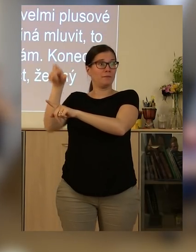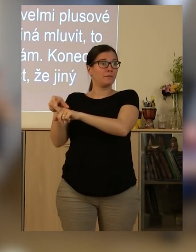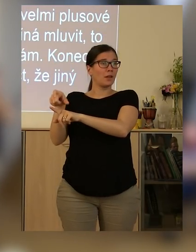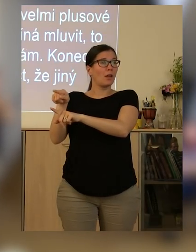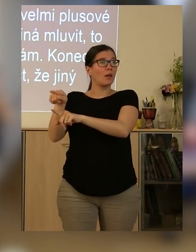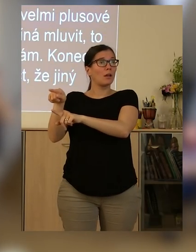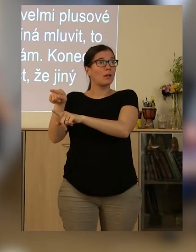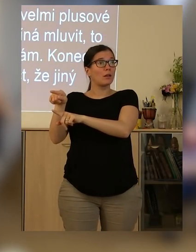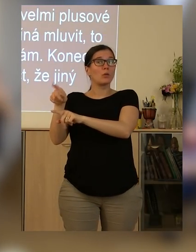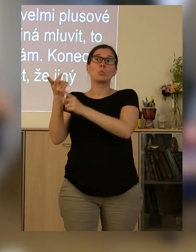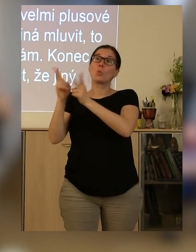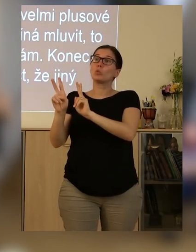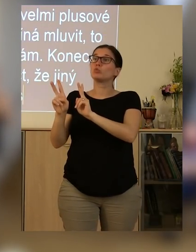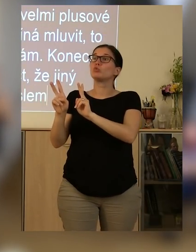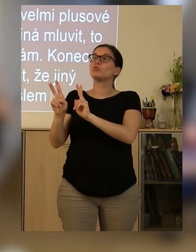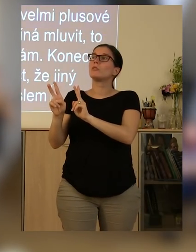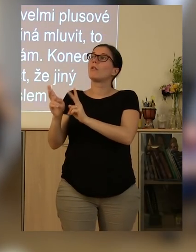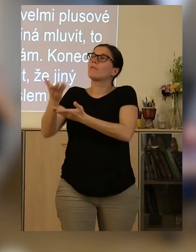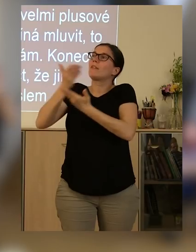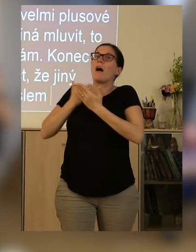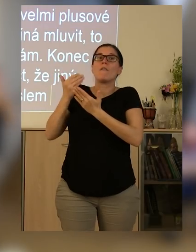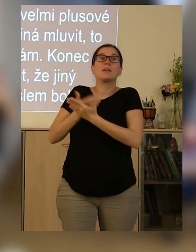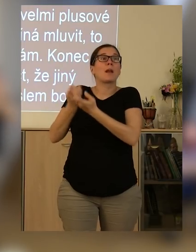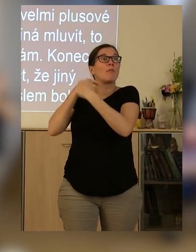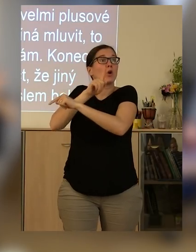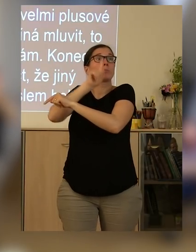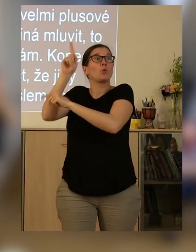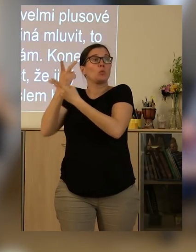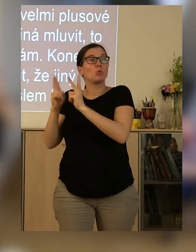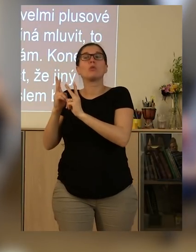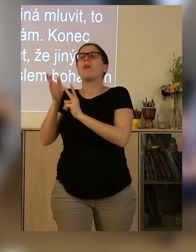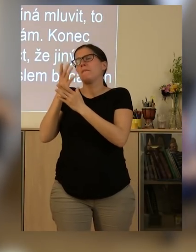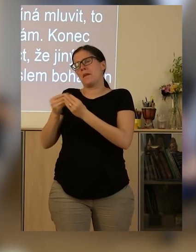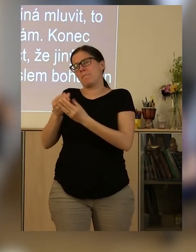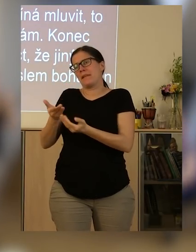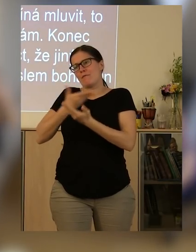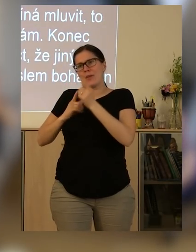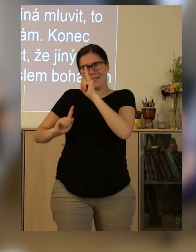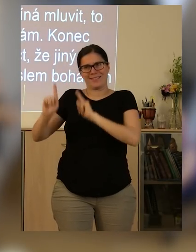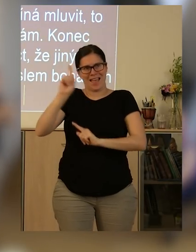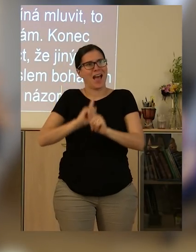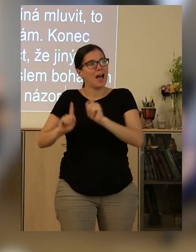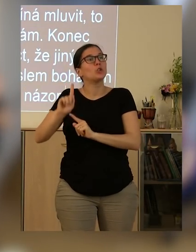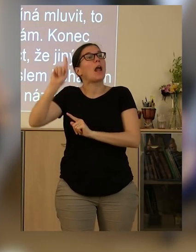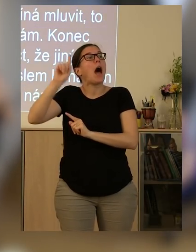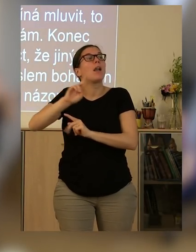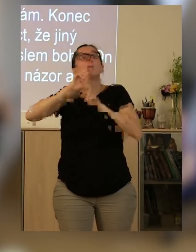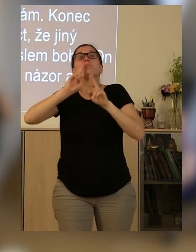může být poslem Boha. Ona vám může říkat svůj názor. A stejně může být poslem Boha.